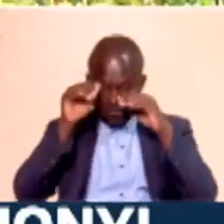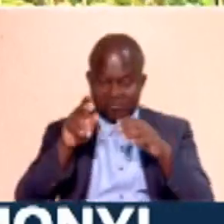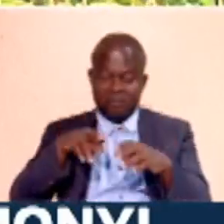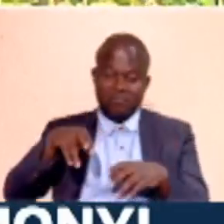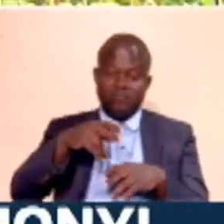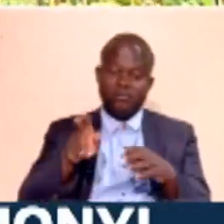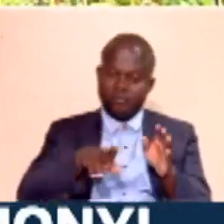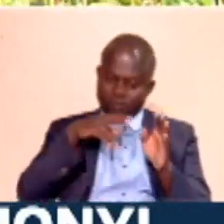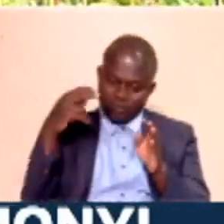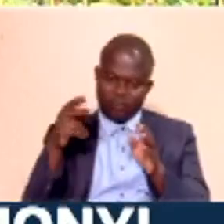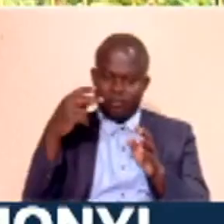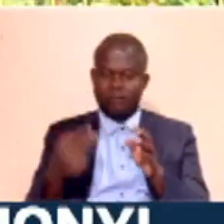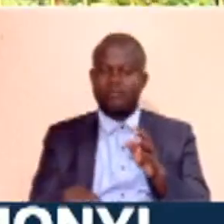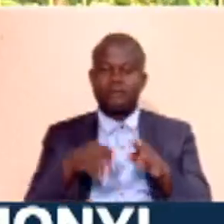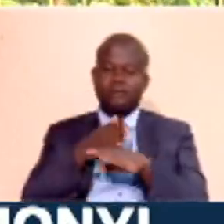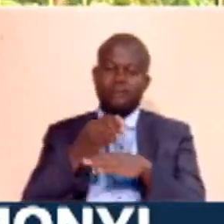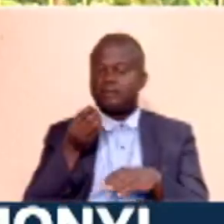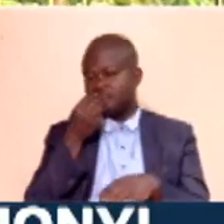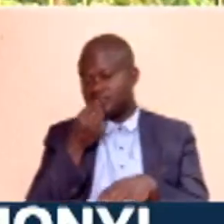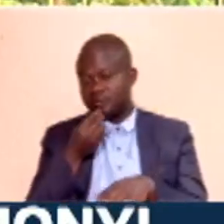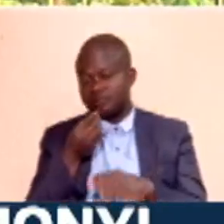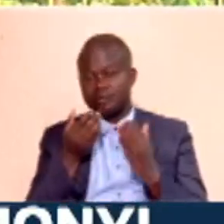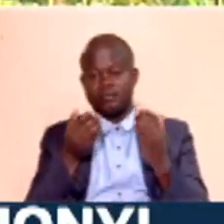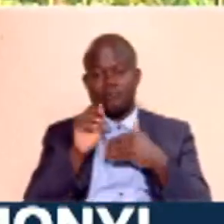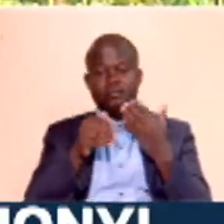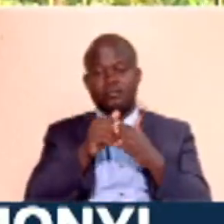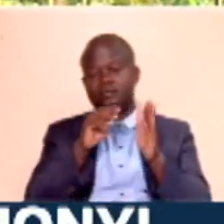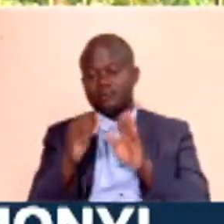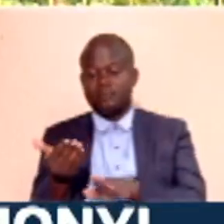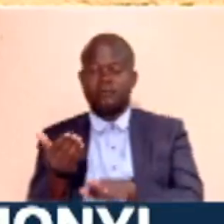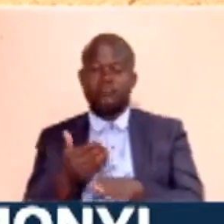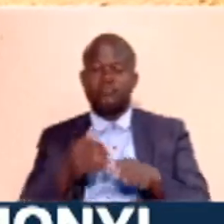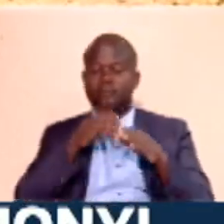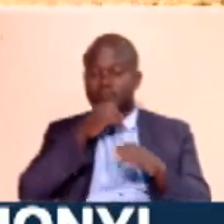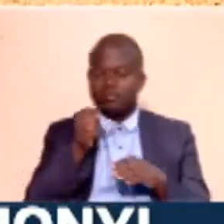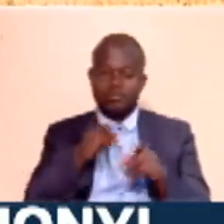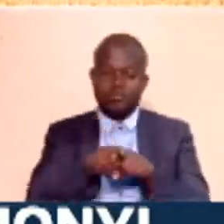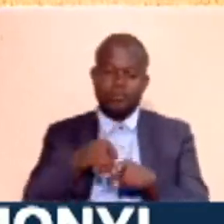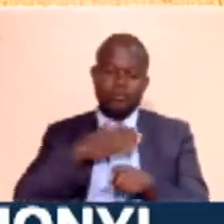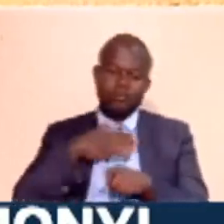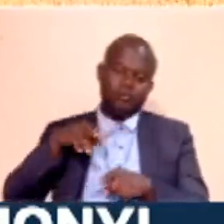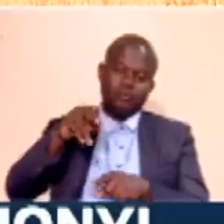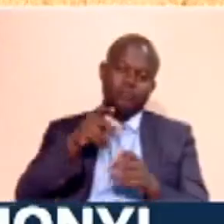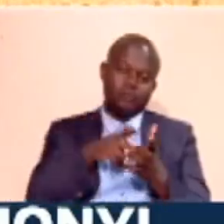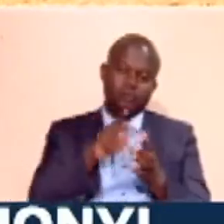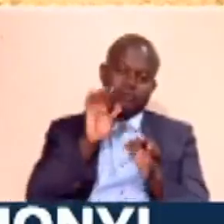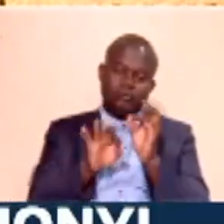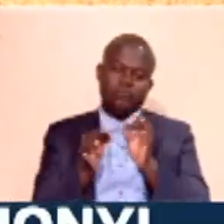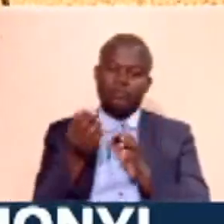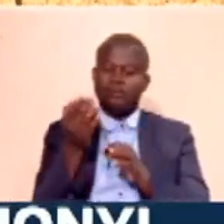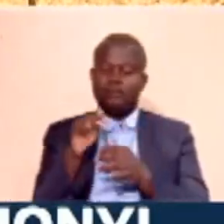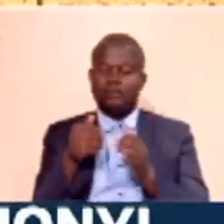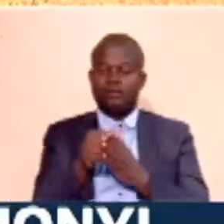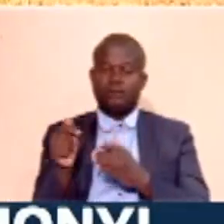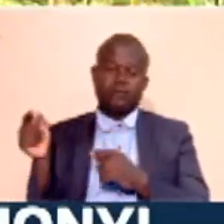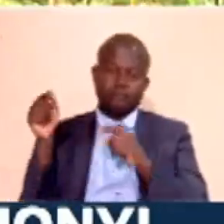bakazita bayibaga ikubitamo abantu barapfuye abakecuru nkanjye yagenda kugura kabiriti